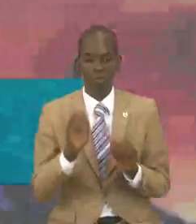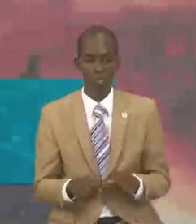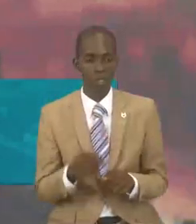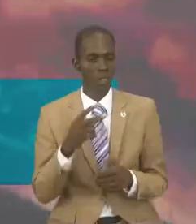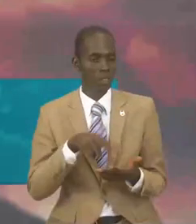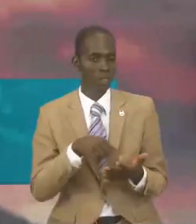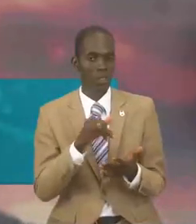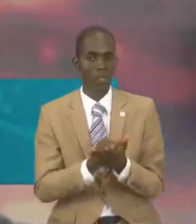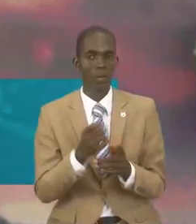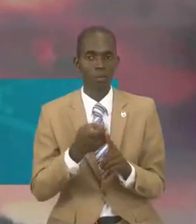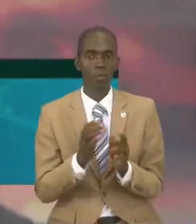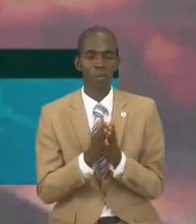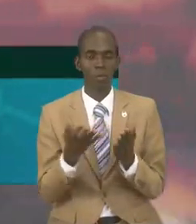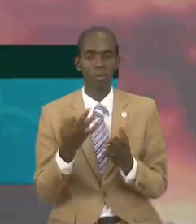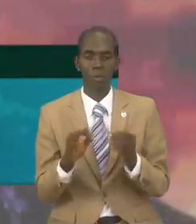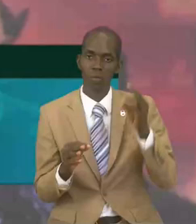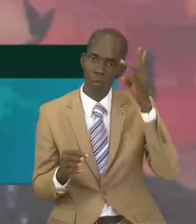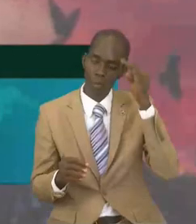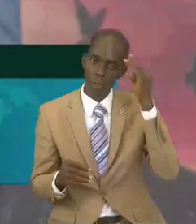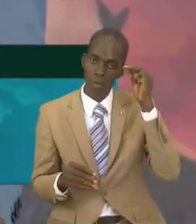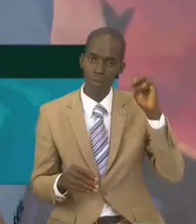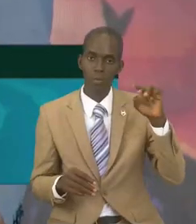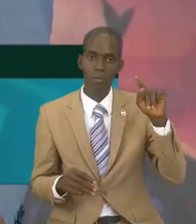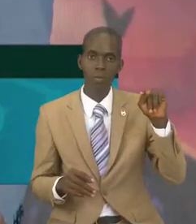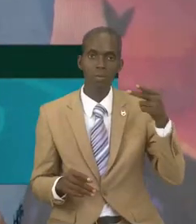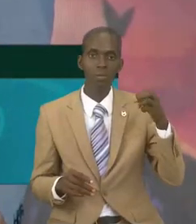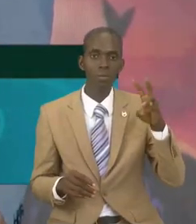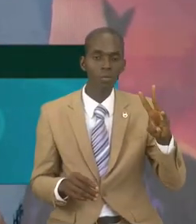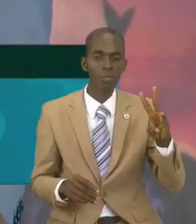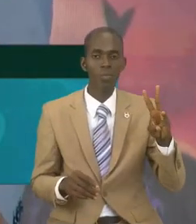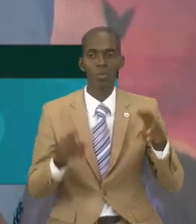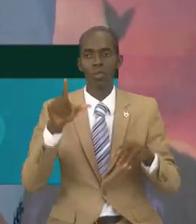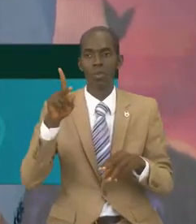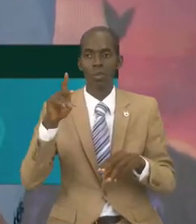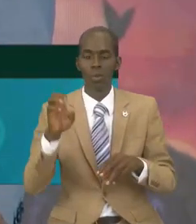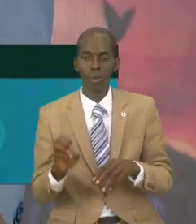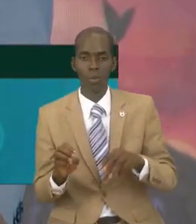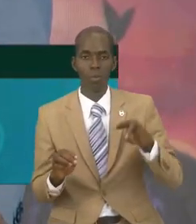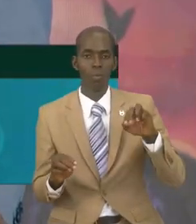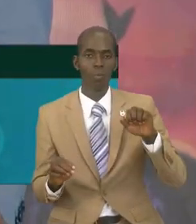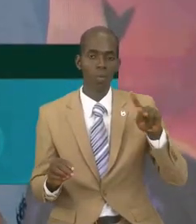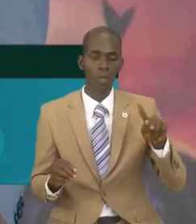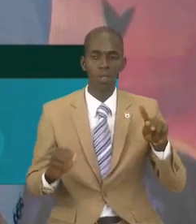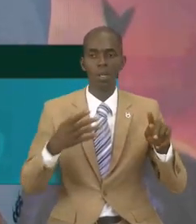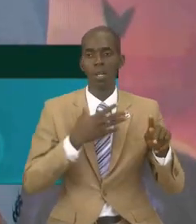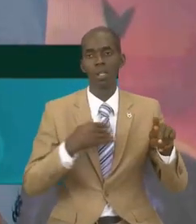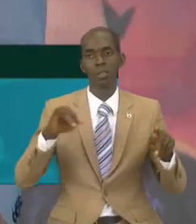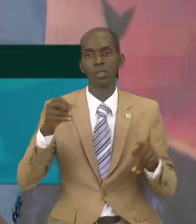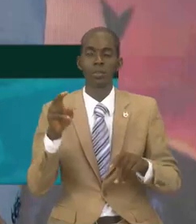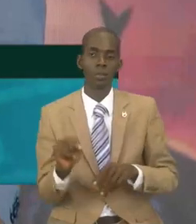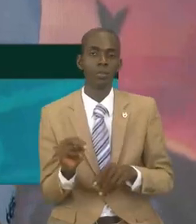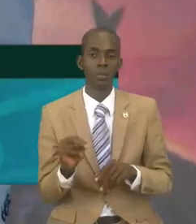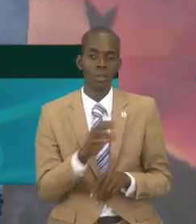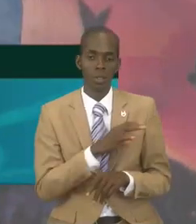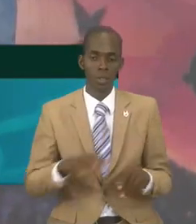lire cela dans Matthieu, Marc, Luc, Jean. Il est ressuscité, il